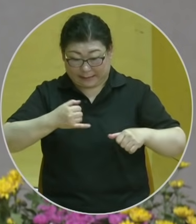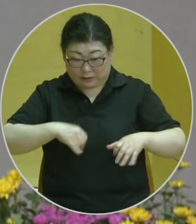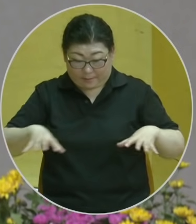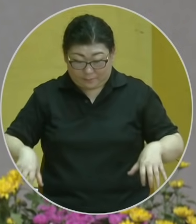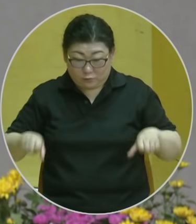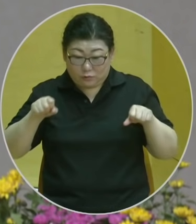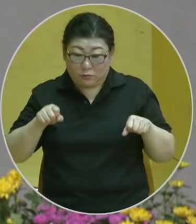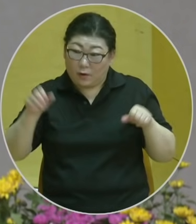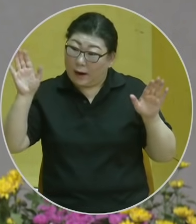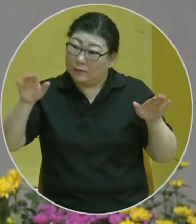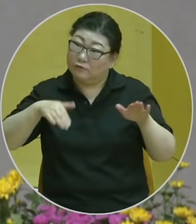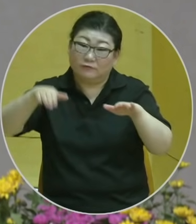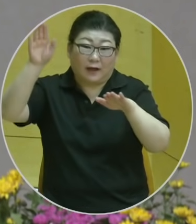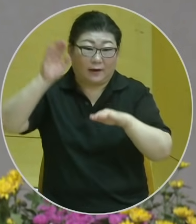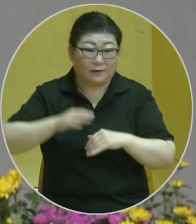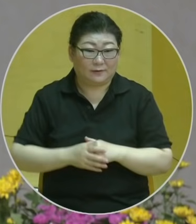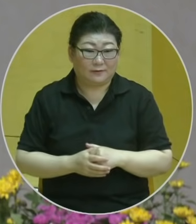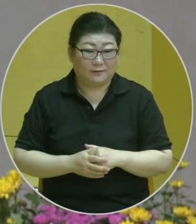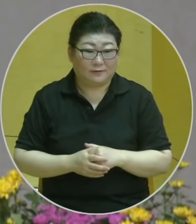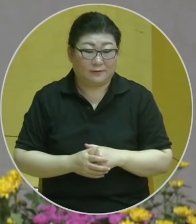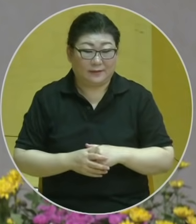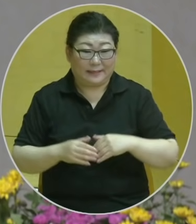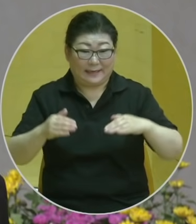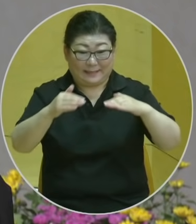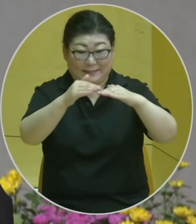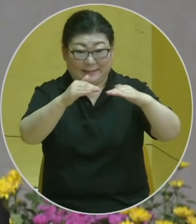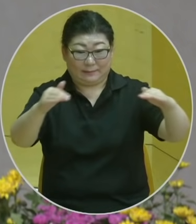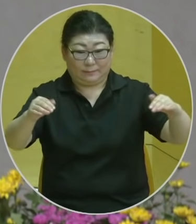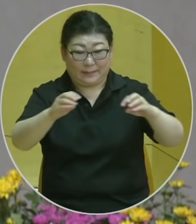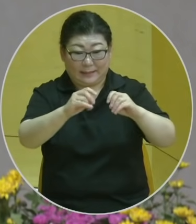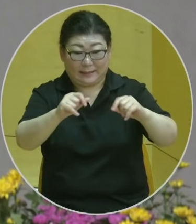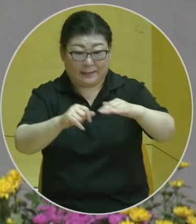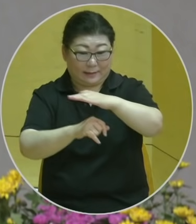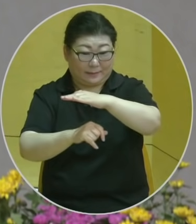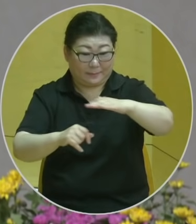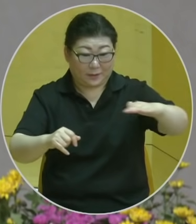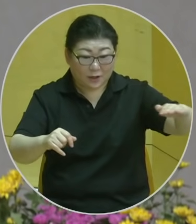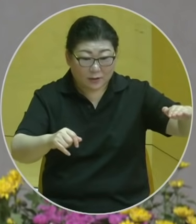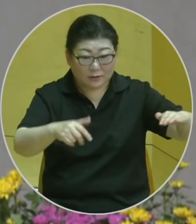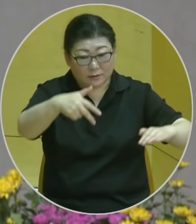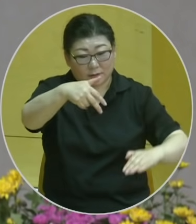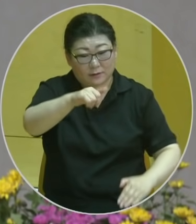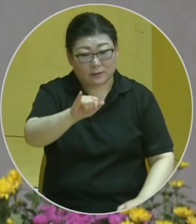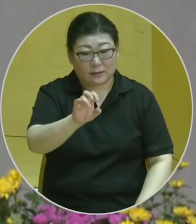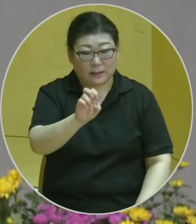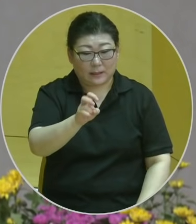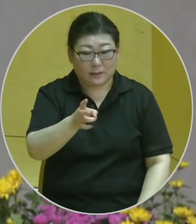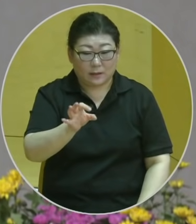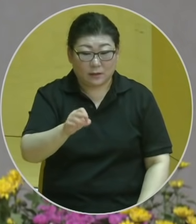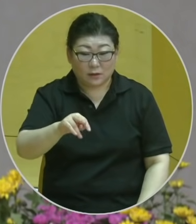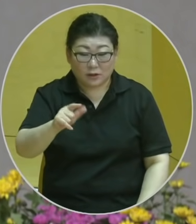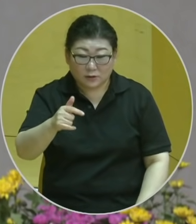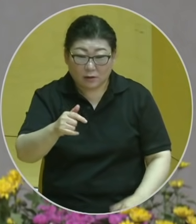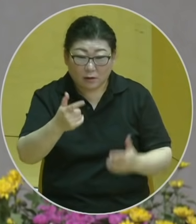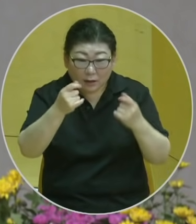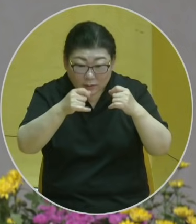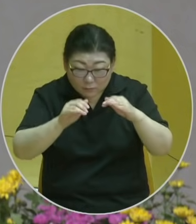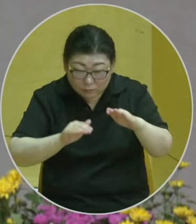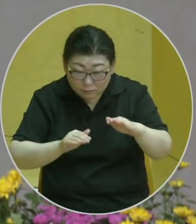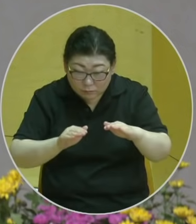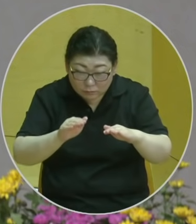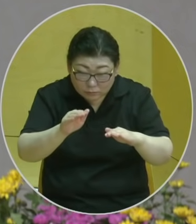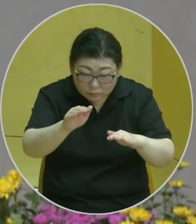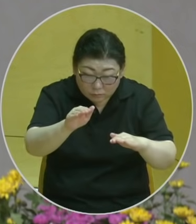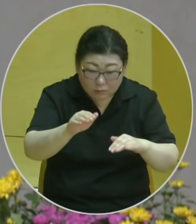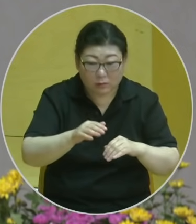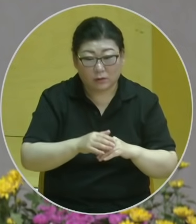올라가더랍니다. 날아가는데 지평선처럼 이렇게 된 곳에, 그곳에 가서는 아 이제는 나도 할 수 없구나 하면서 손을 다